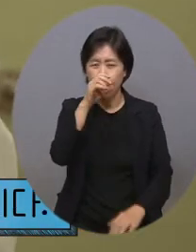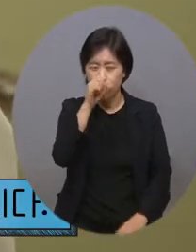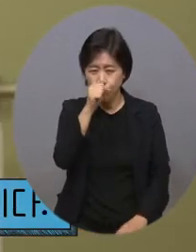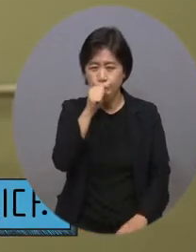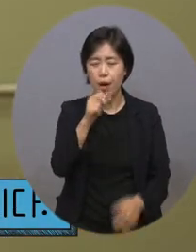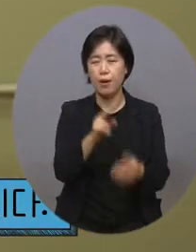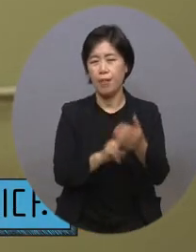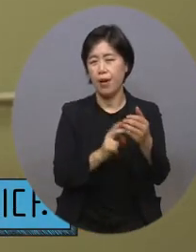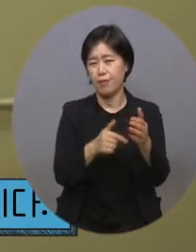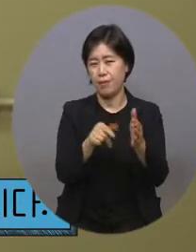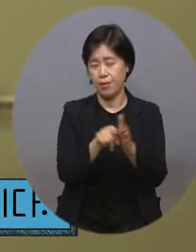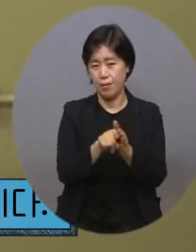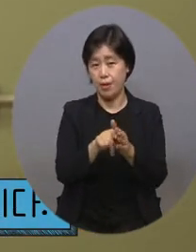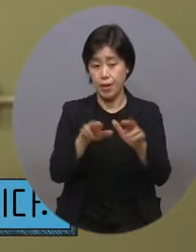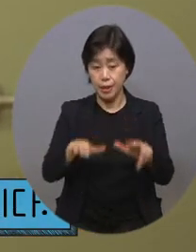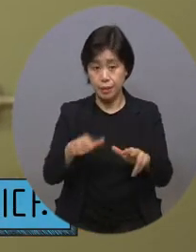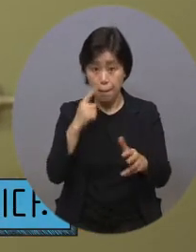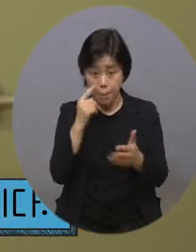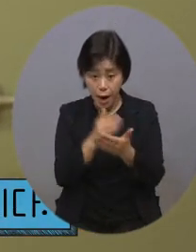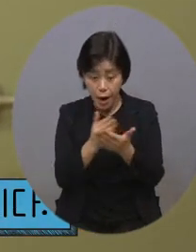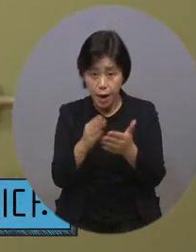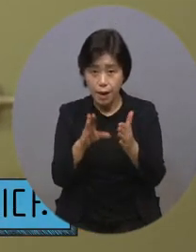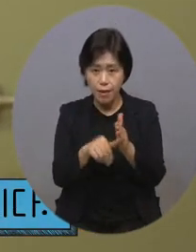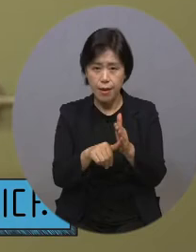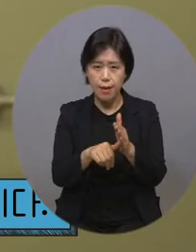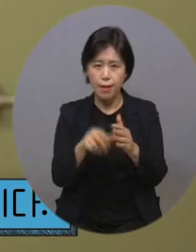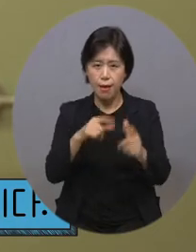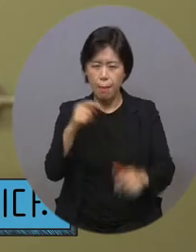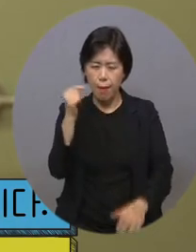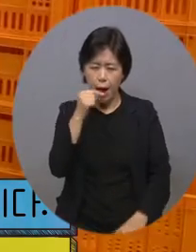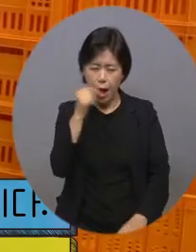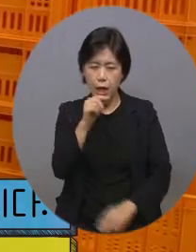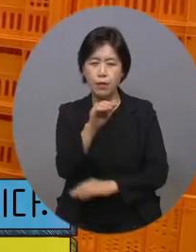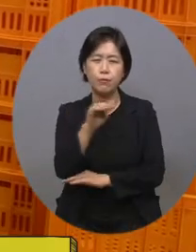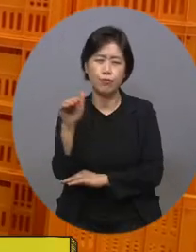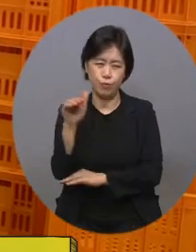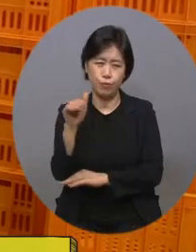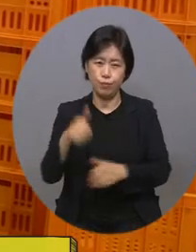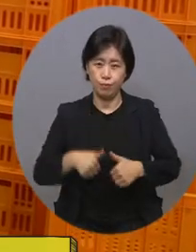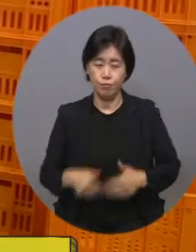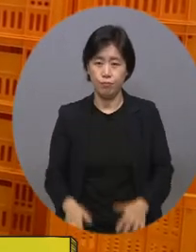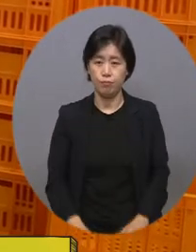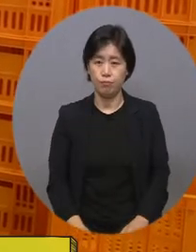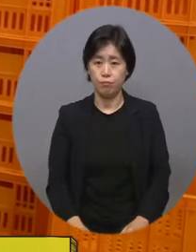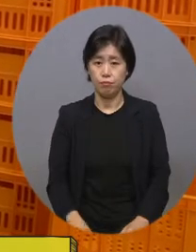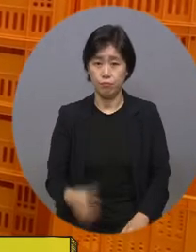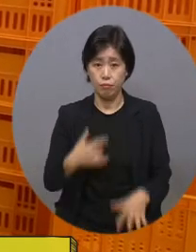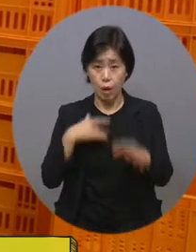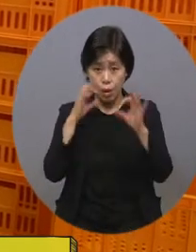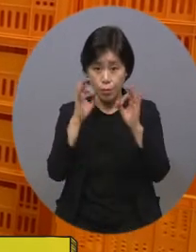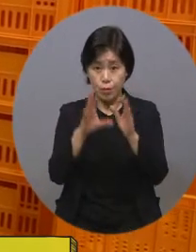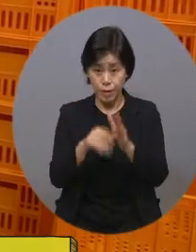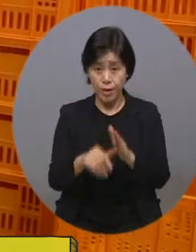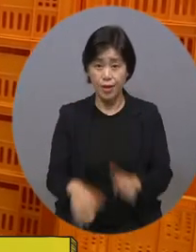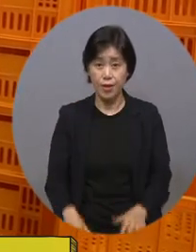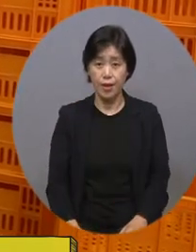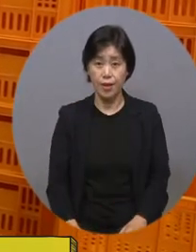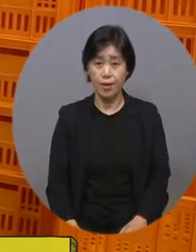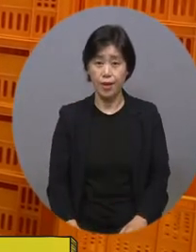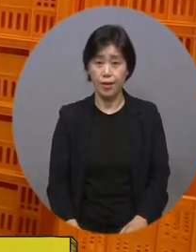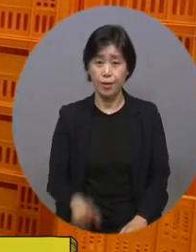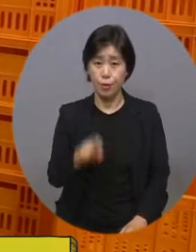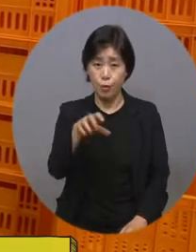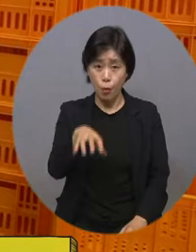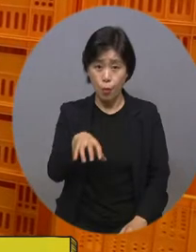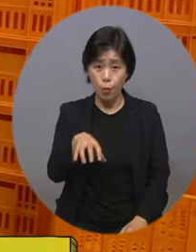위해서는 선별 과정에서도 엄격한 기준을 적용해서 하고 있습니다. 근데 제가 이렇게 봤는데 여기 네. 푸름의 여주팜의 네.